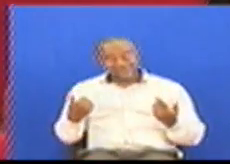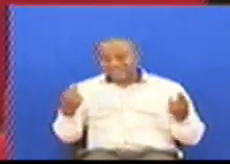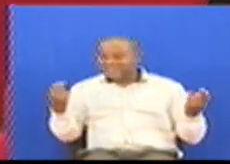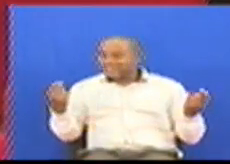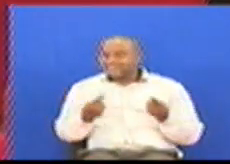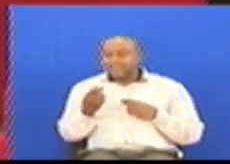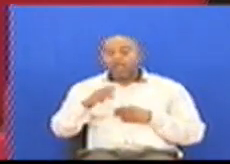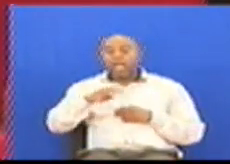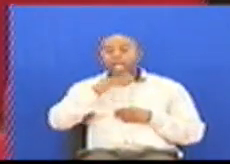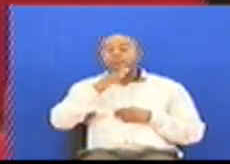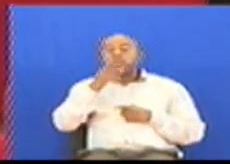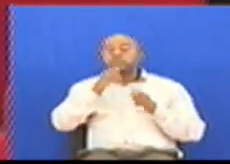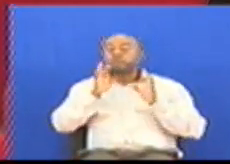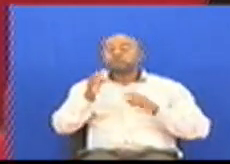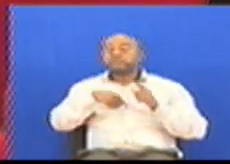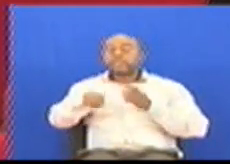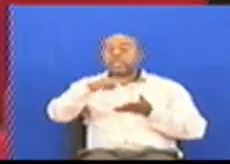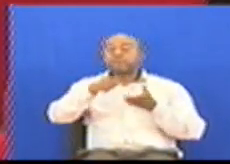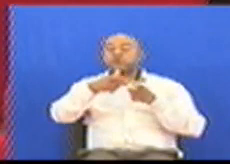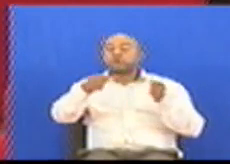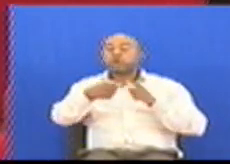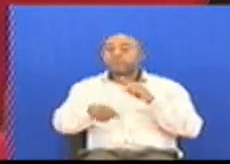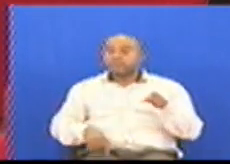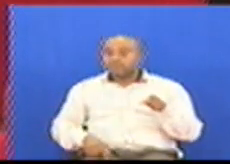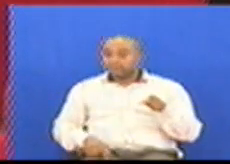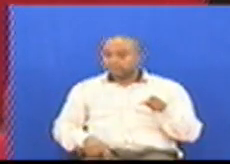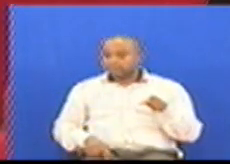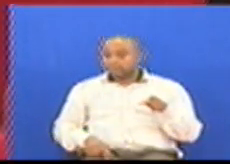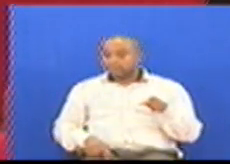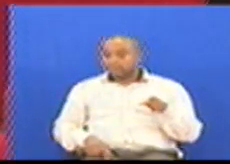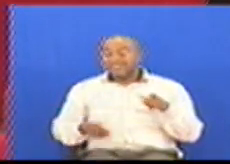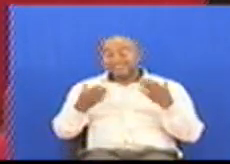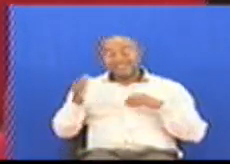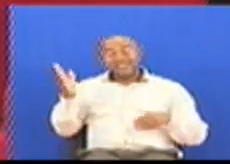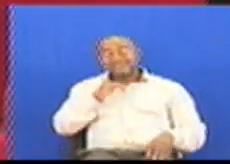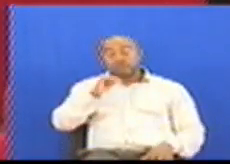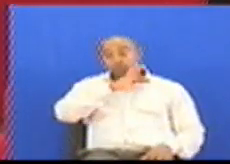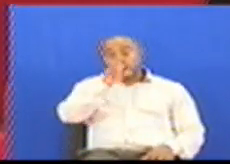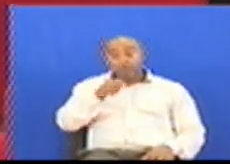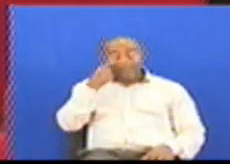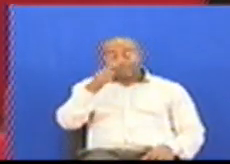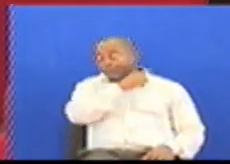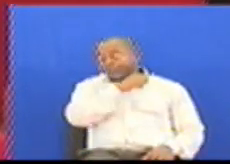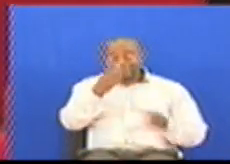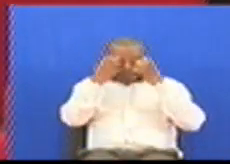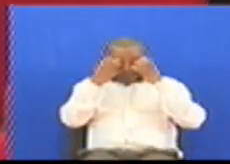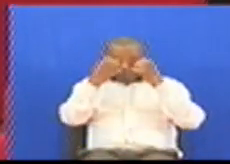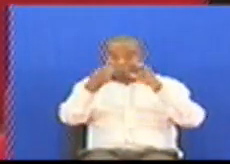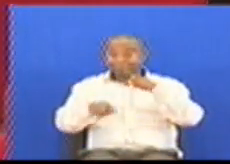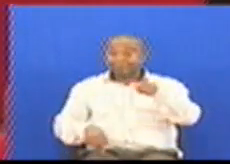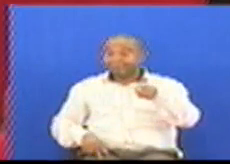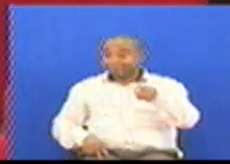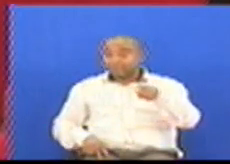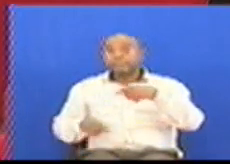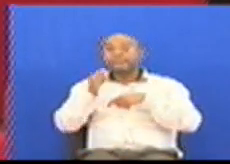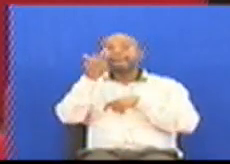mjini Kigoma. Siku hiyo wananchi wote wa mkoa wa Kigoma macho yao yalikuwa kwenye vyombo